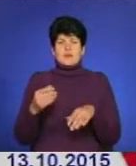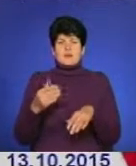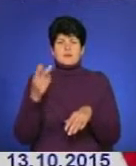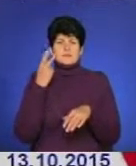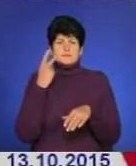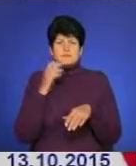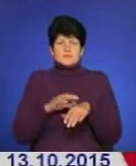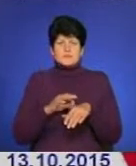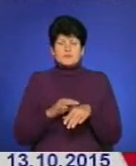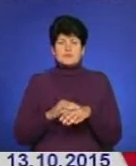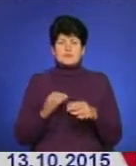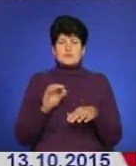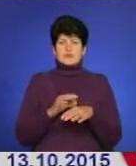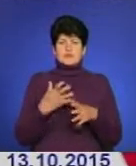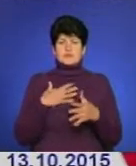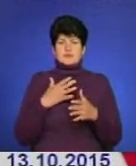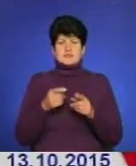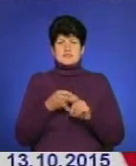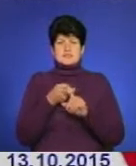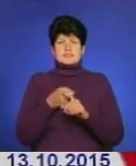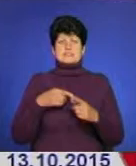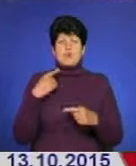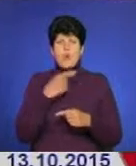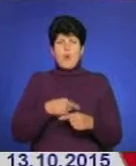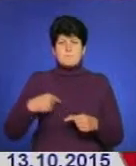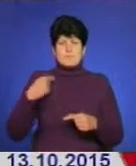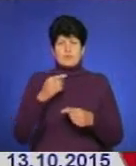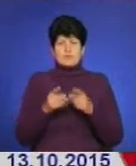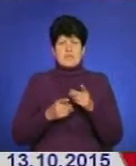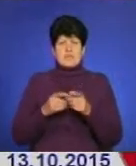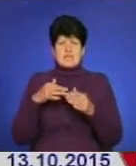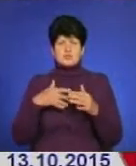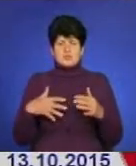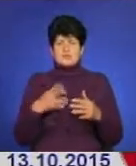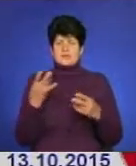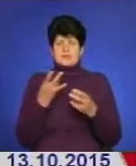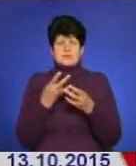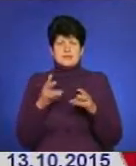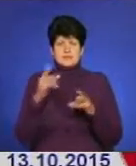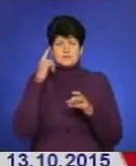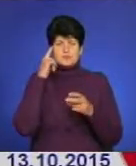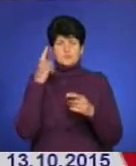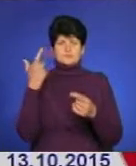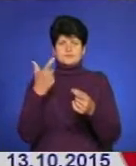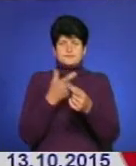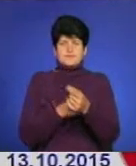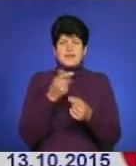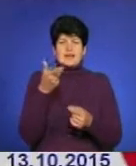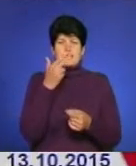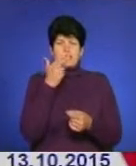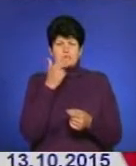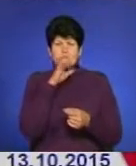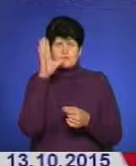певні захворювання, які стосуються метаболізму і обміну речовин. Не варто вважати щеплення від грипу панацеєю від усіх осінніх